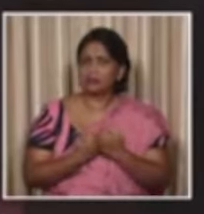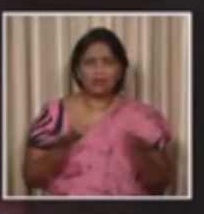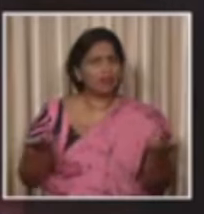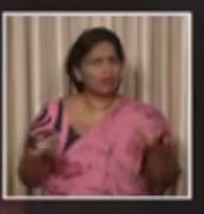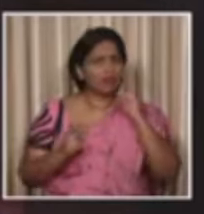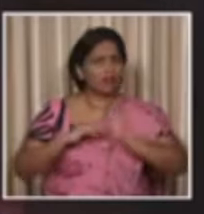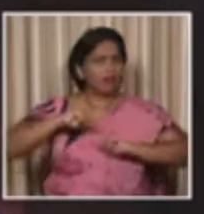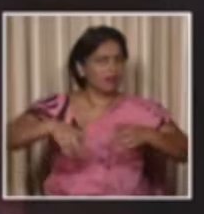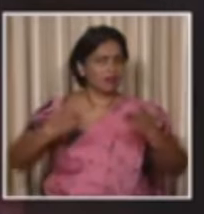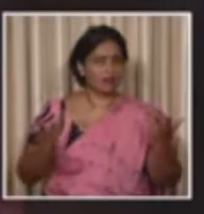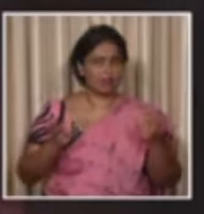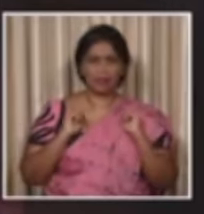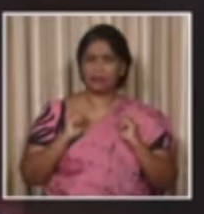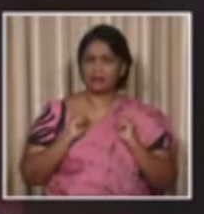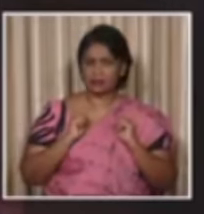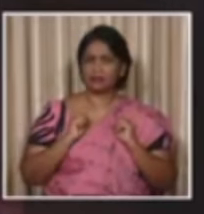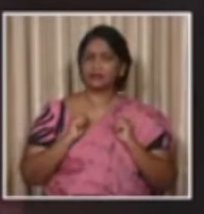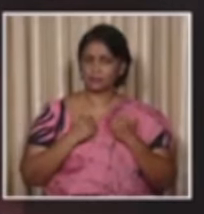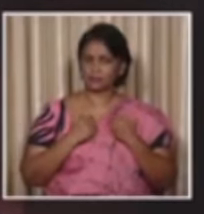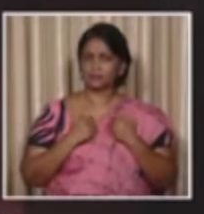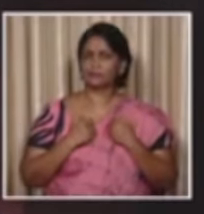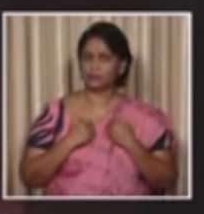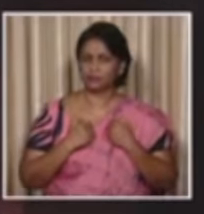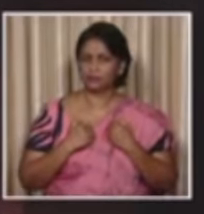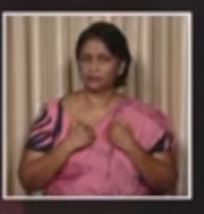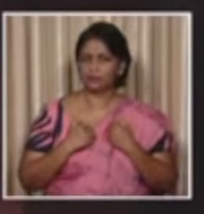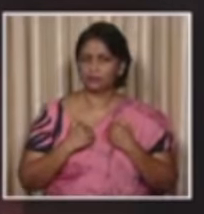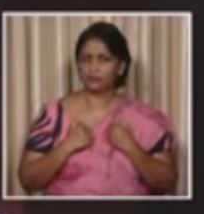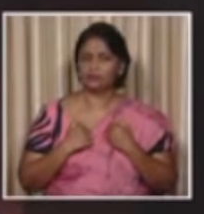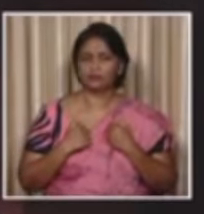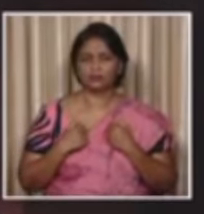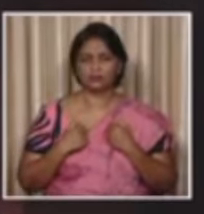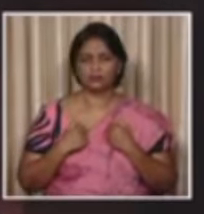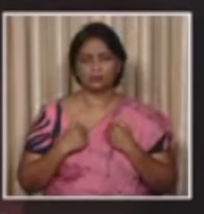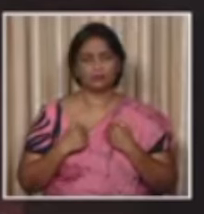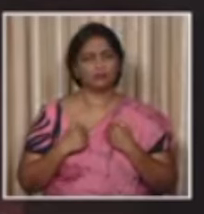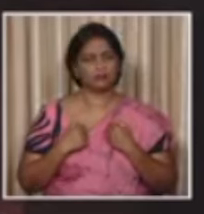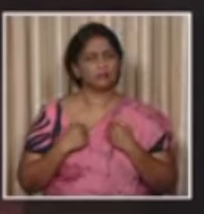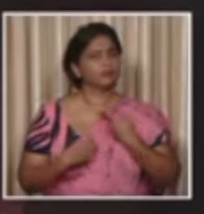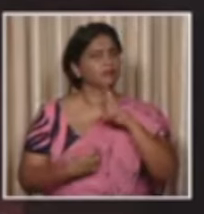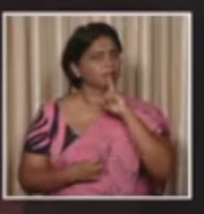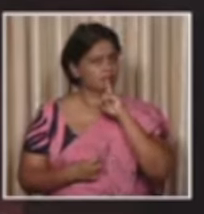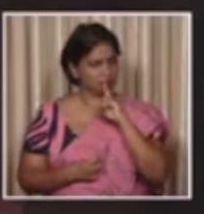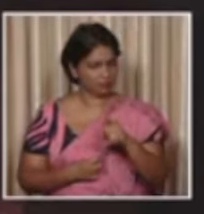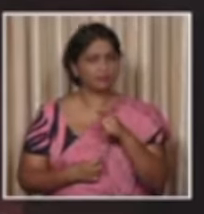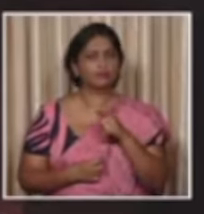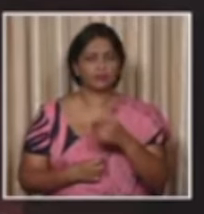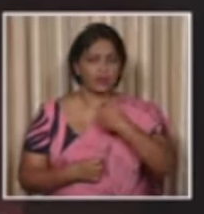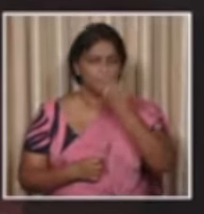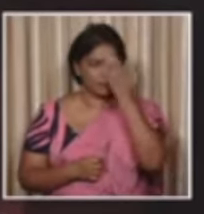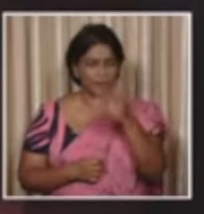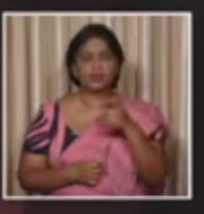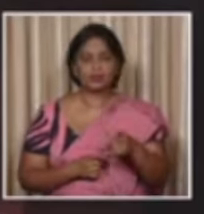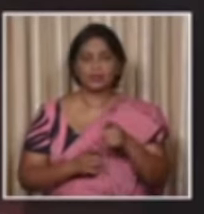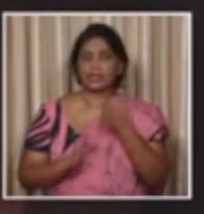ඇයි මේක ක්‍රියාත්මක කරන්නේ? හොඳයි විපක්ෂ නේතුමා, මම අපි ඊළඟ කාරණයට යමු. මම ඔබතුමාගෙන් ඉල්ලීමක් කරනවා.